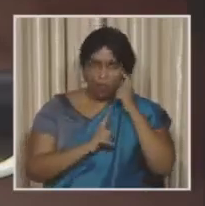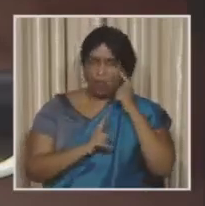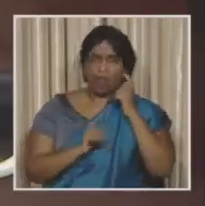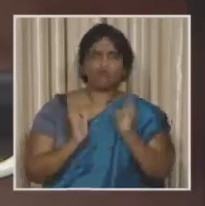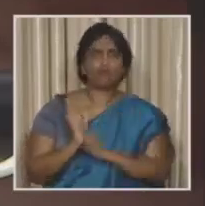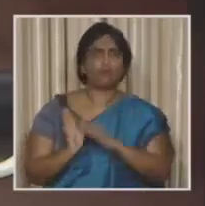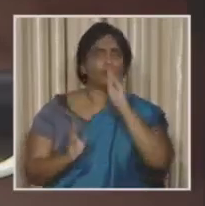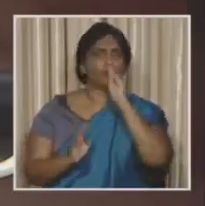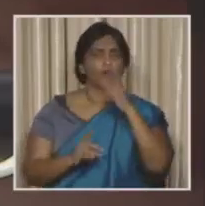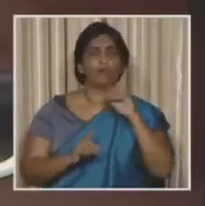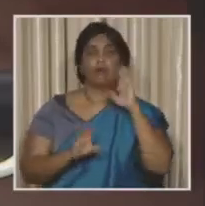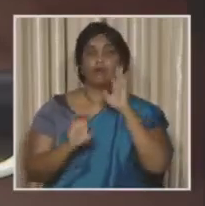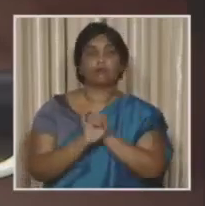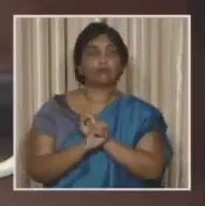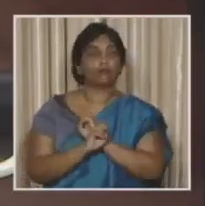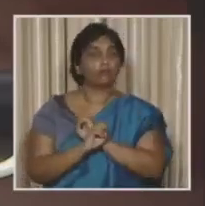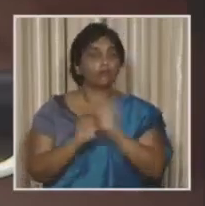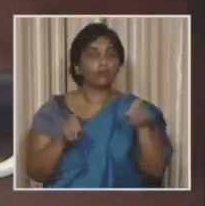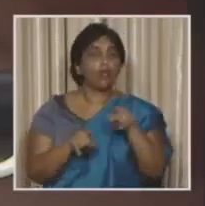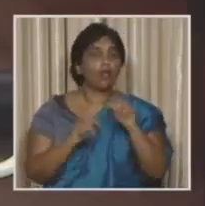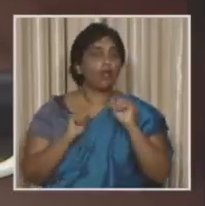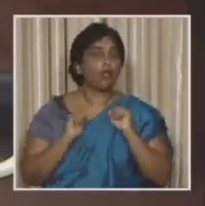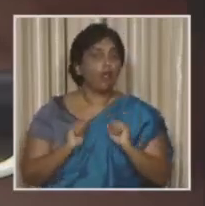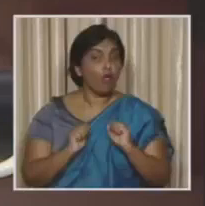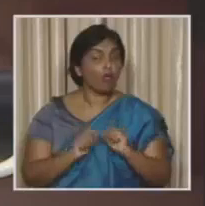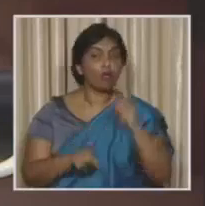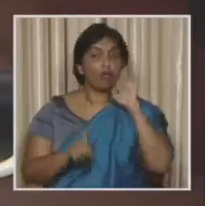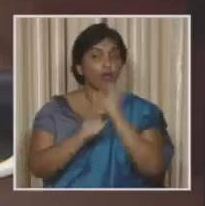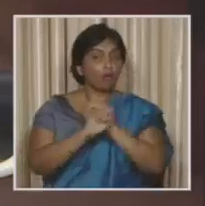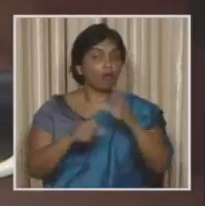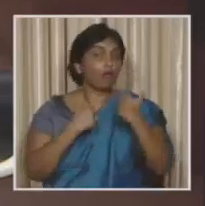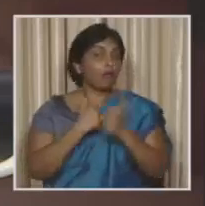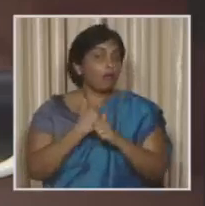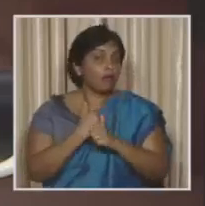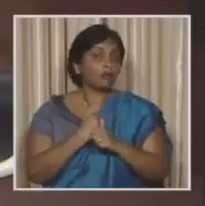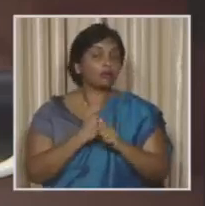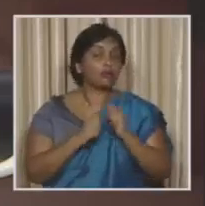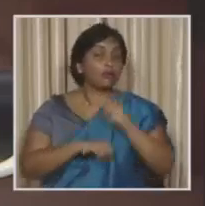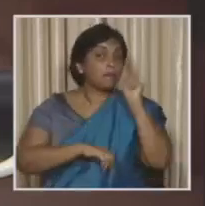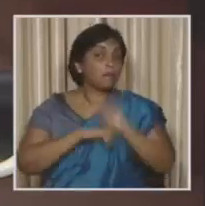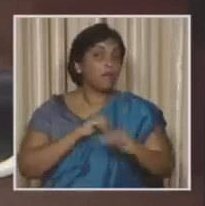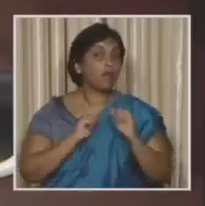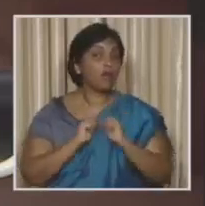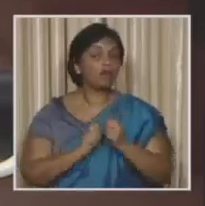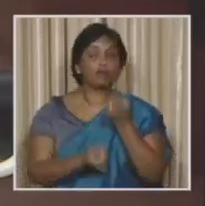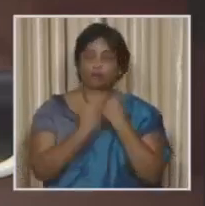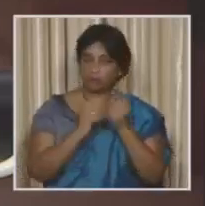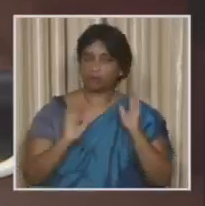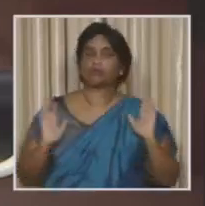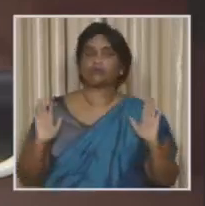කියන්නේ එවැනි නිවේදනයක් එළියට ආවේ කොහොමද එවැනි නිවේදනය සකස් කිරීම සඳහා පාර සකස් වුණේ කොහොමද කියලා පරීක්ෂා කරන්න